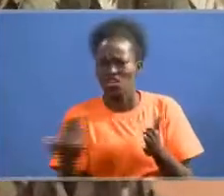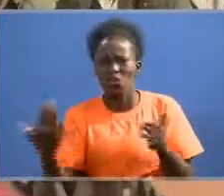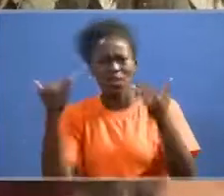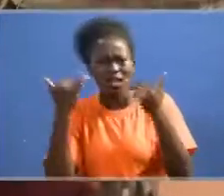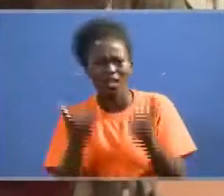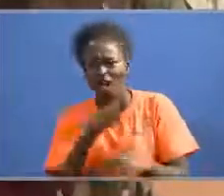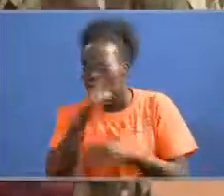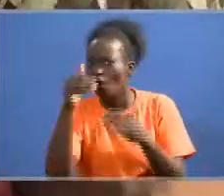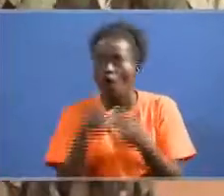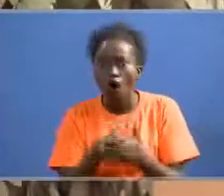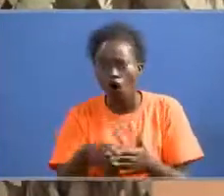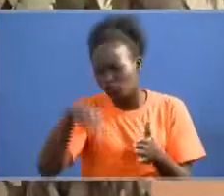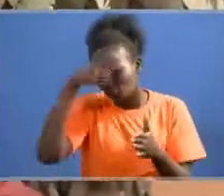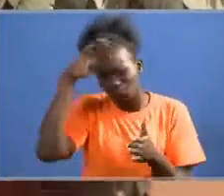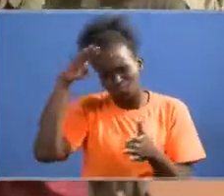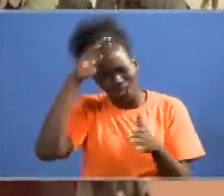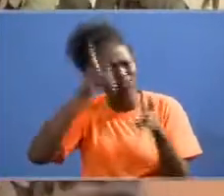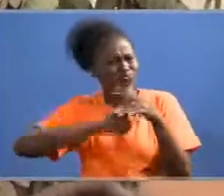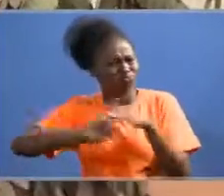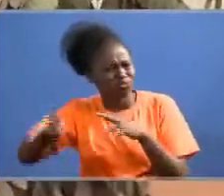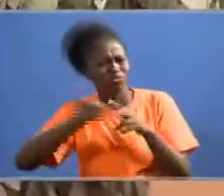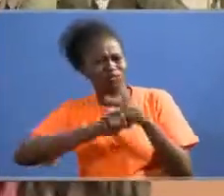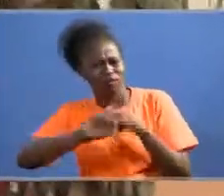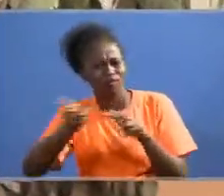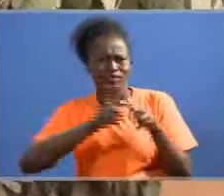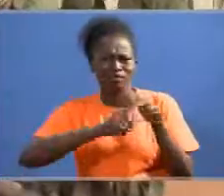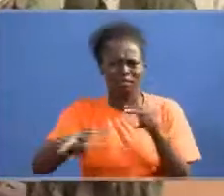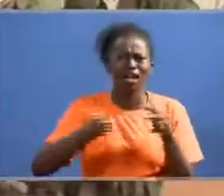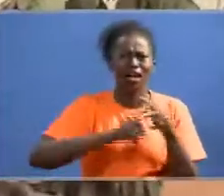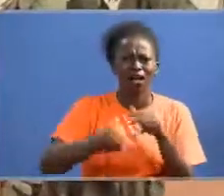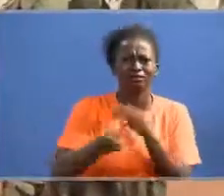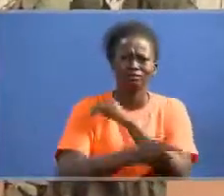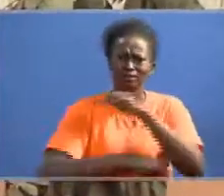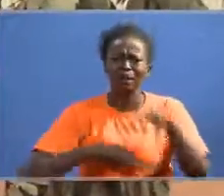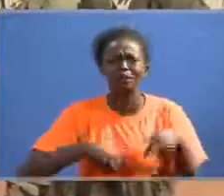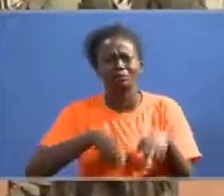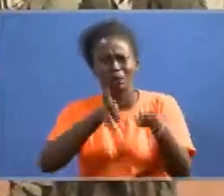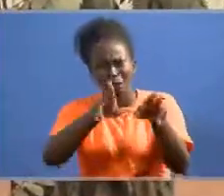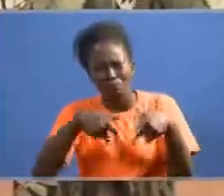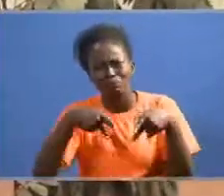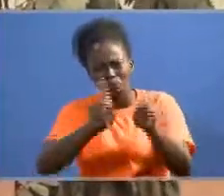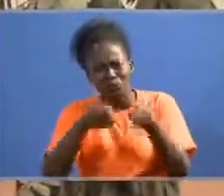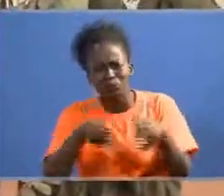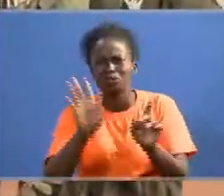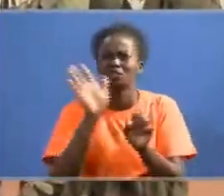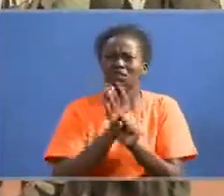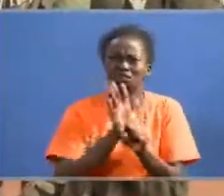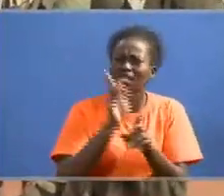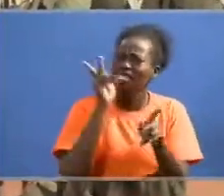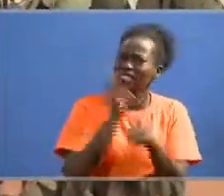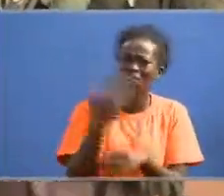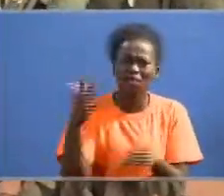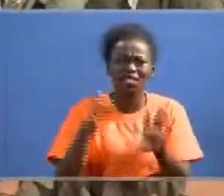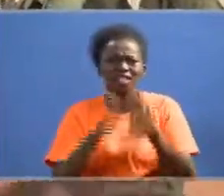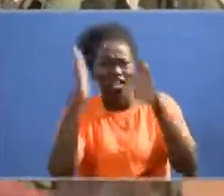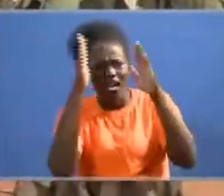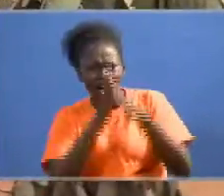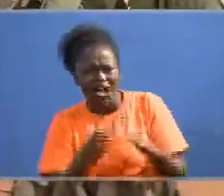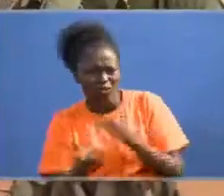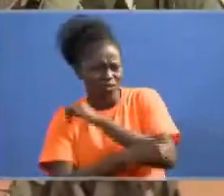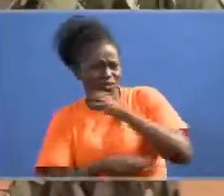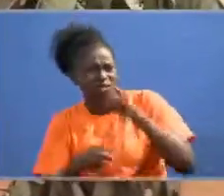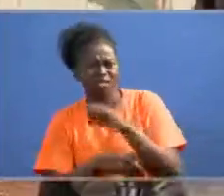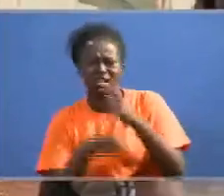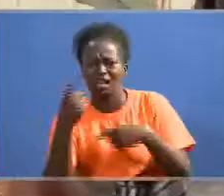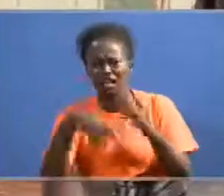hii wote wamepotelea pa kwa mbaa. Waisi, umalaya mingi, sisi hatuwezi weka vitu kwa nyumba, inaibwa, inauzwa, inakuja